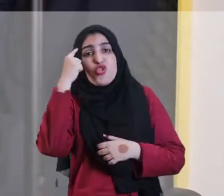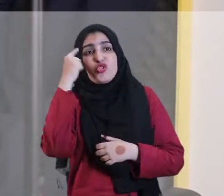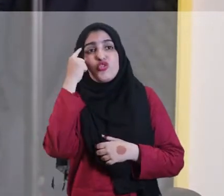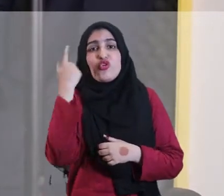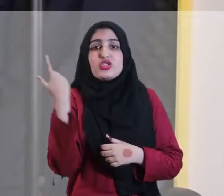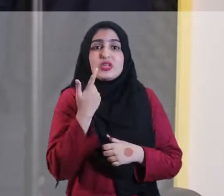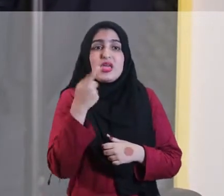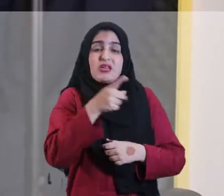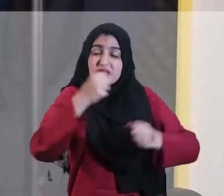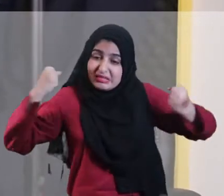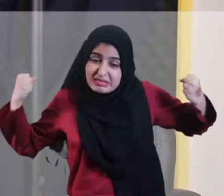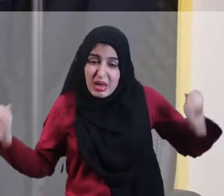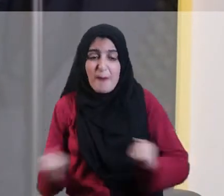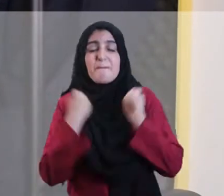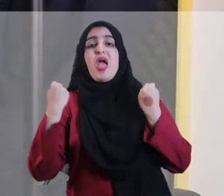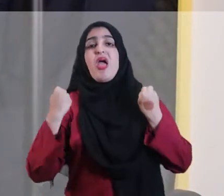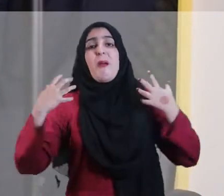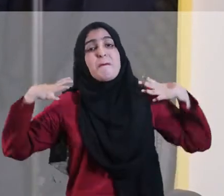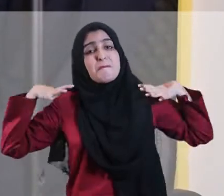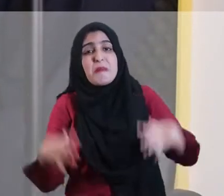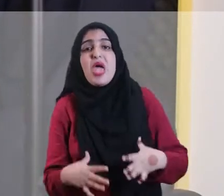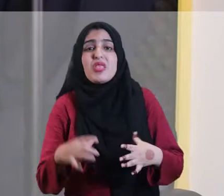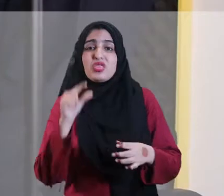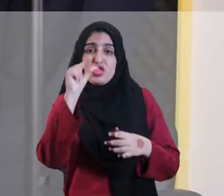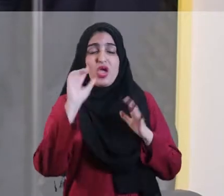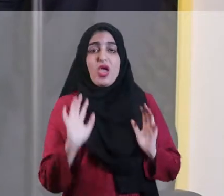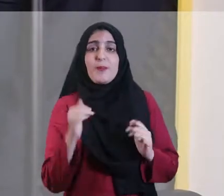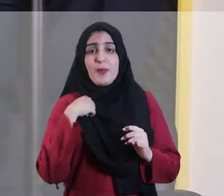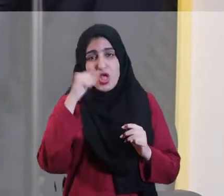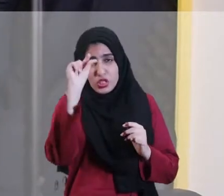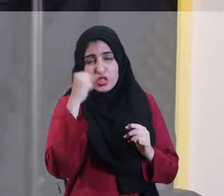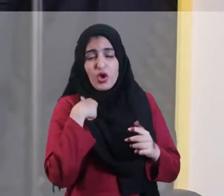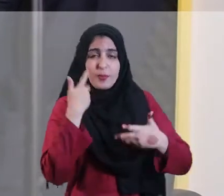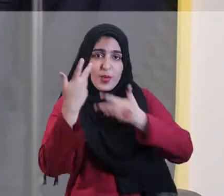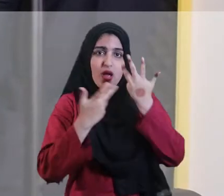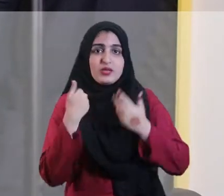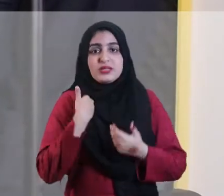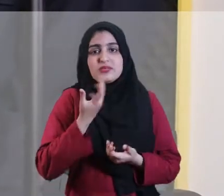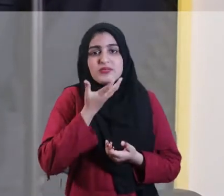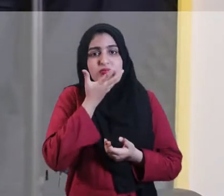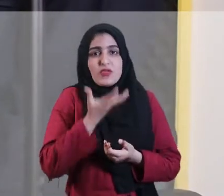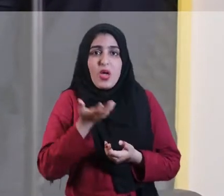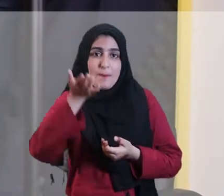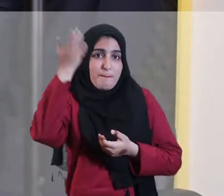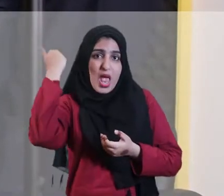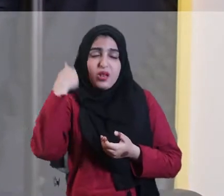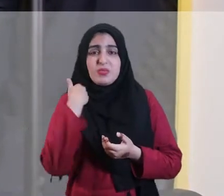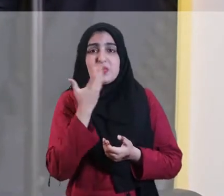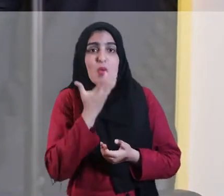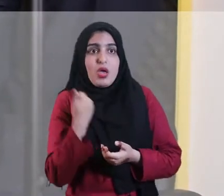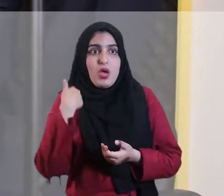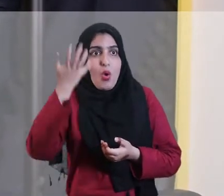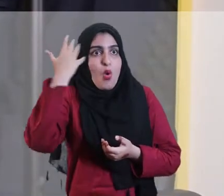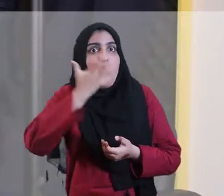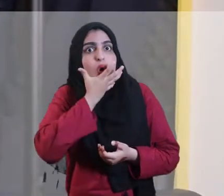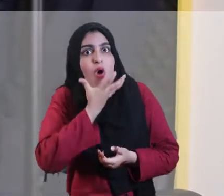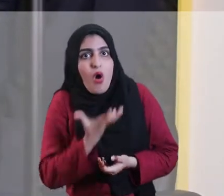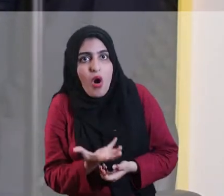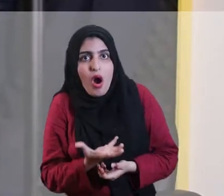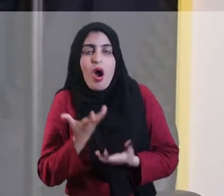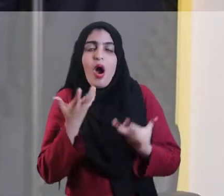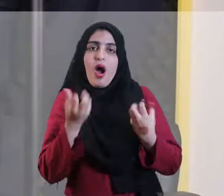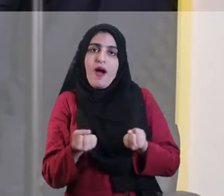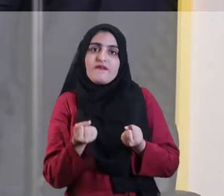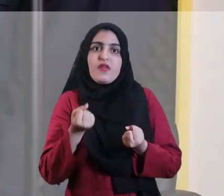बड़ा त्यौहार है मैं आपको एक पैनल छोटा सा डौ करता हूं मेरी दाढ़ी इतनी नहीं थी जमाने में बहुत बड़ी थी और वह